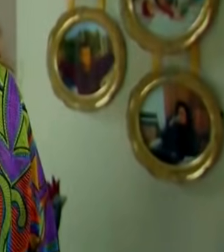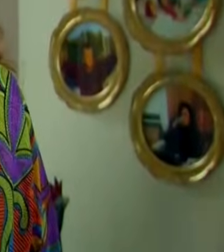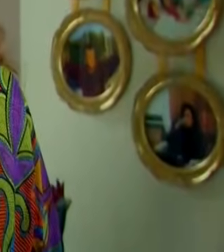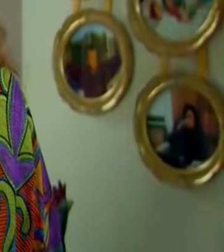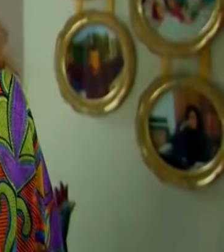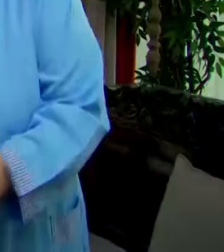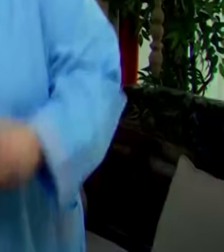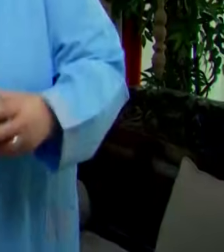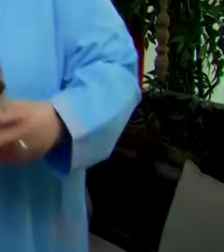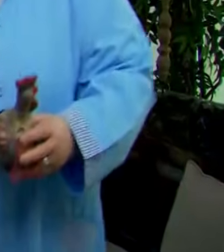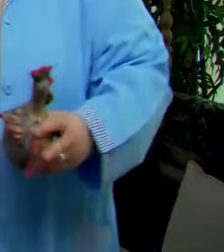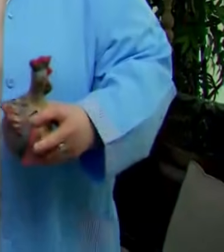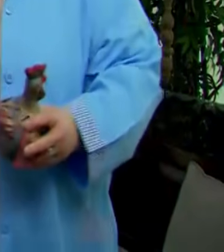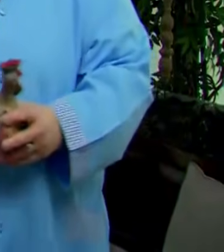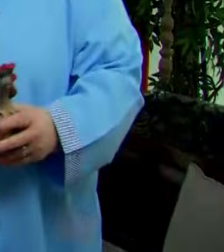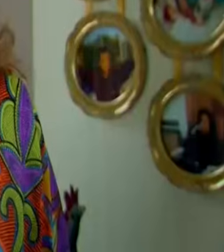fark etmedi. Badire Hanım.